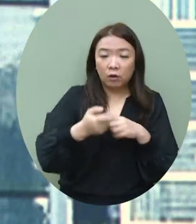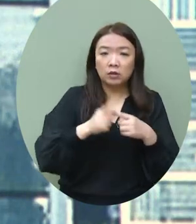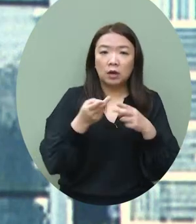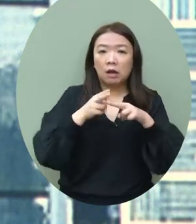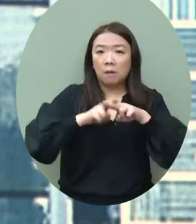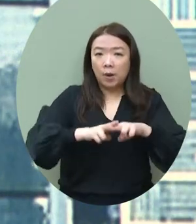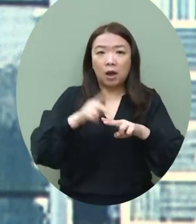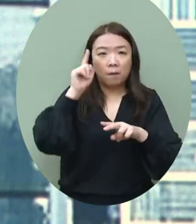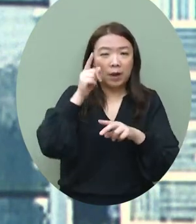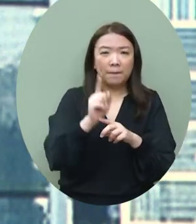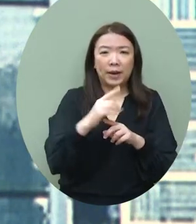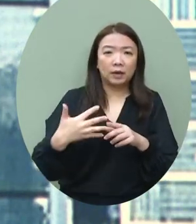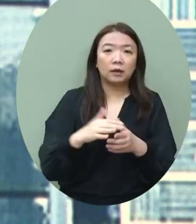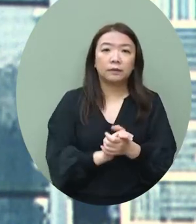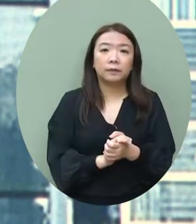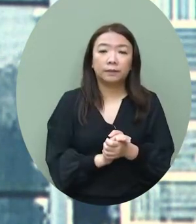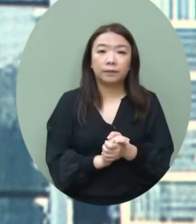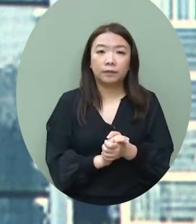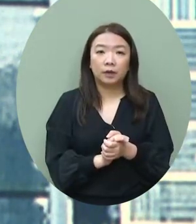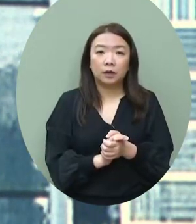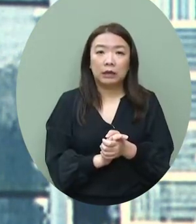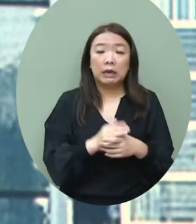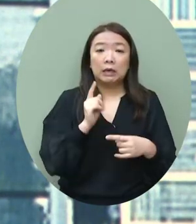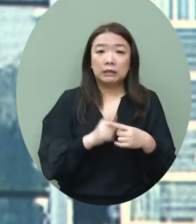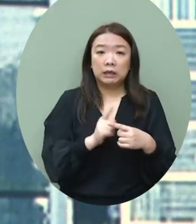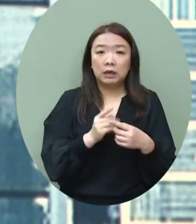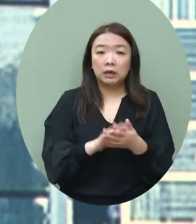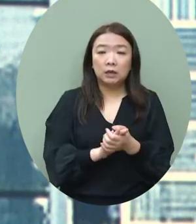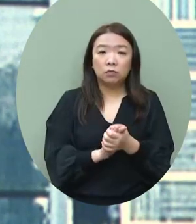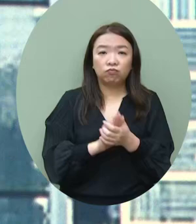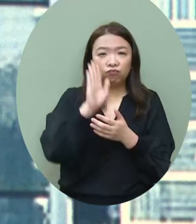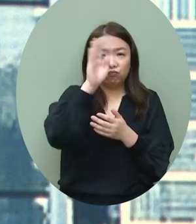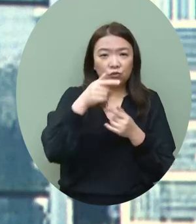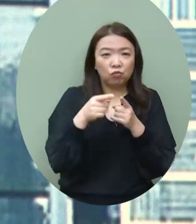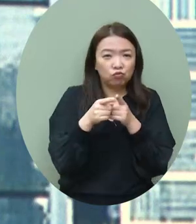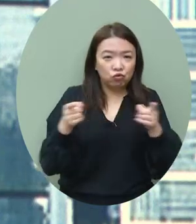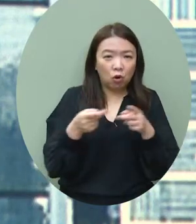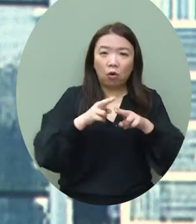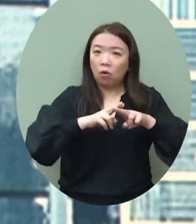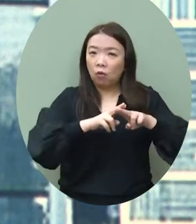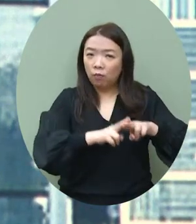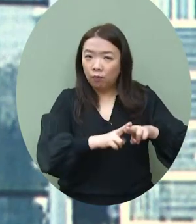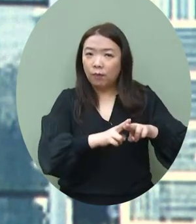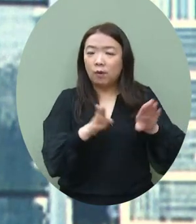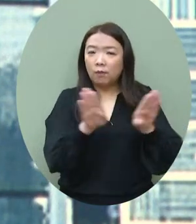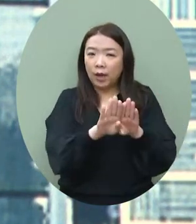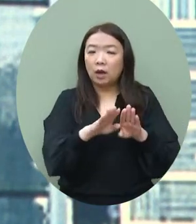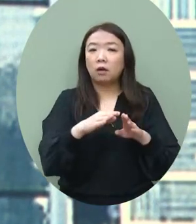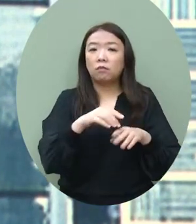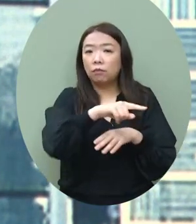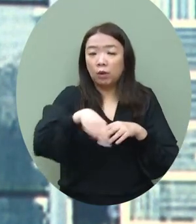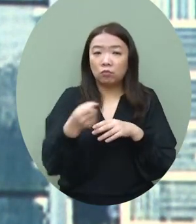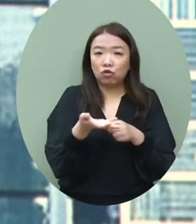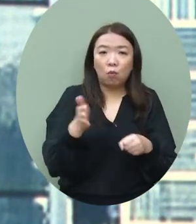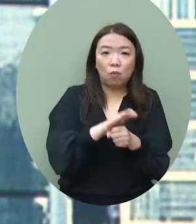年嘅100幾日嚇。令到稍後咧要為咗呢啲長期關閉嘅處所咧，再做咗一次嘅補貼，不過就冇叫